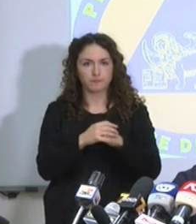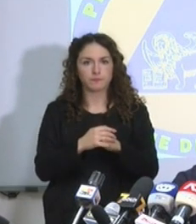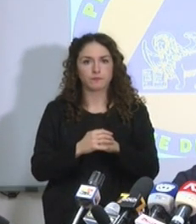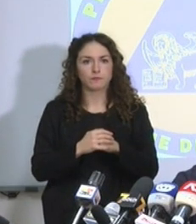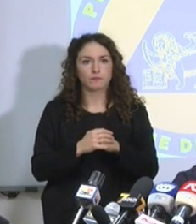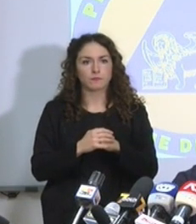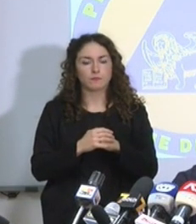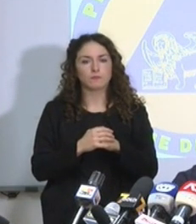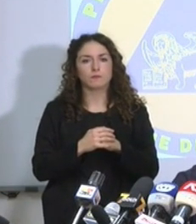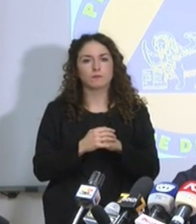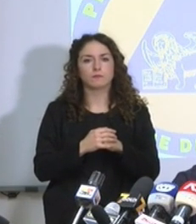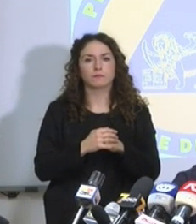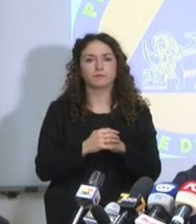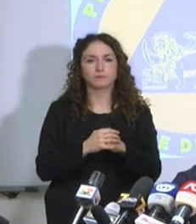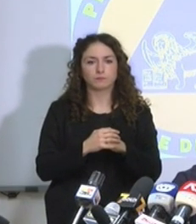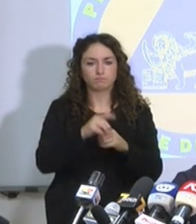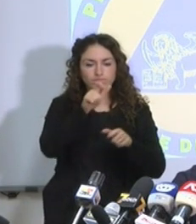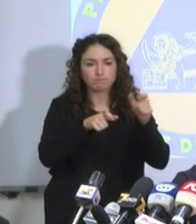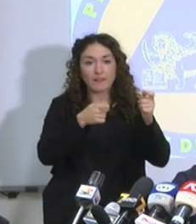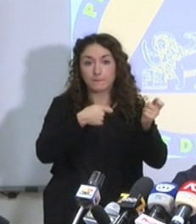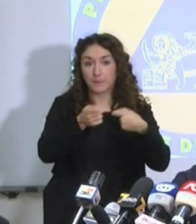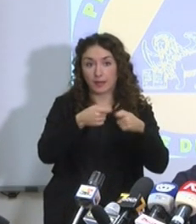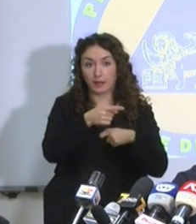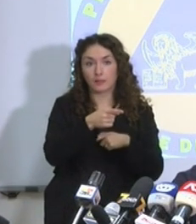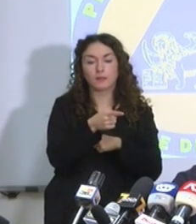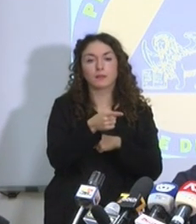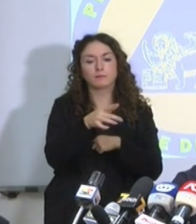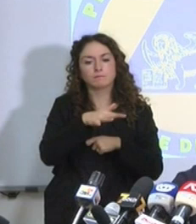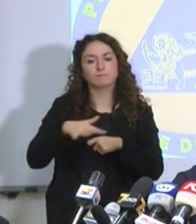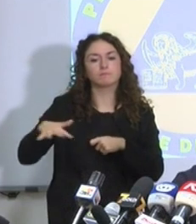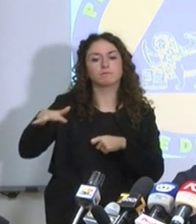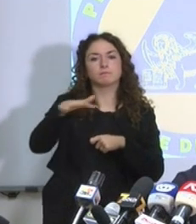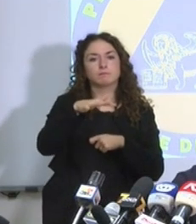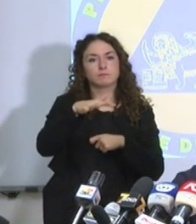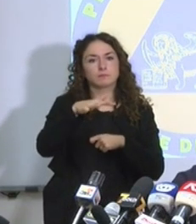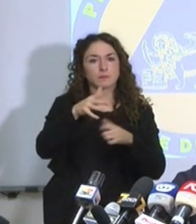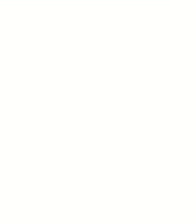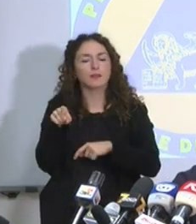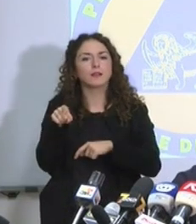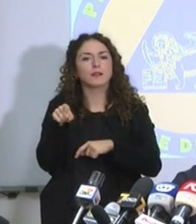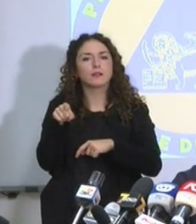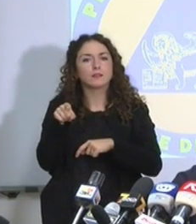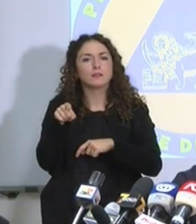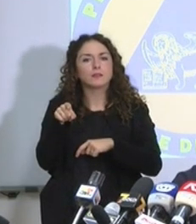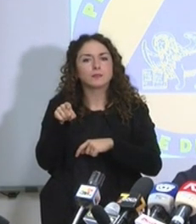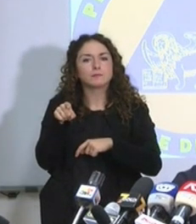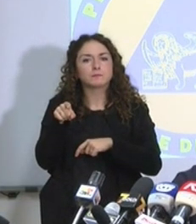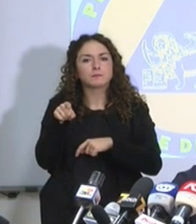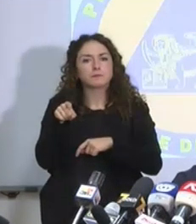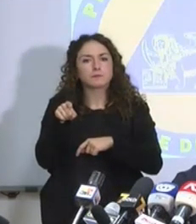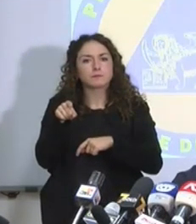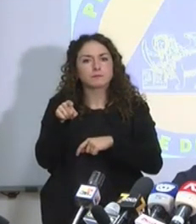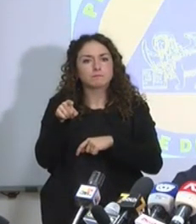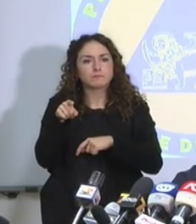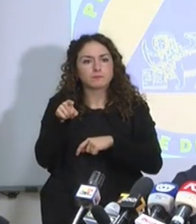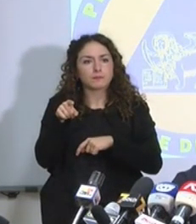esercenti e agli esercenti di riservare l'accesso agli esercizi commerciali di grandi e medie strutture da parte dei soggetti con